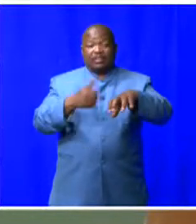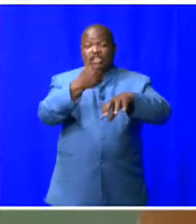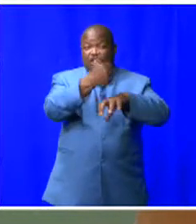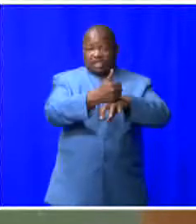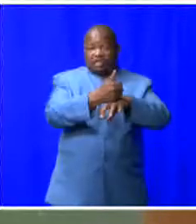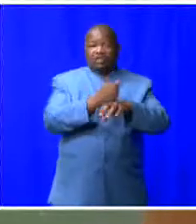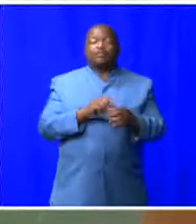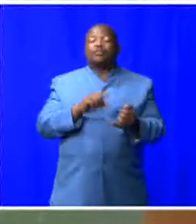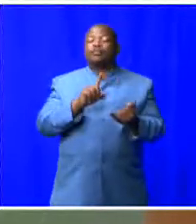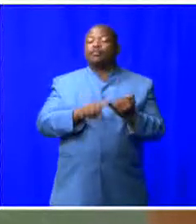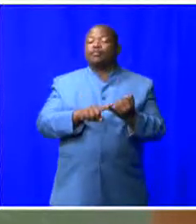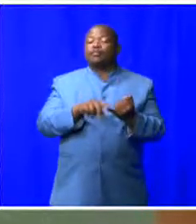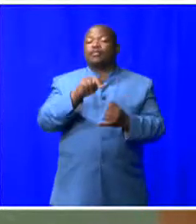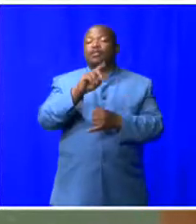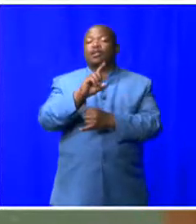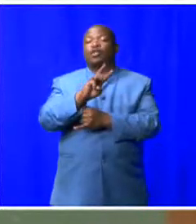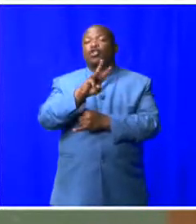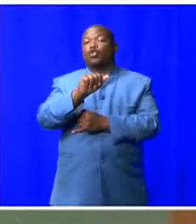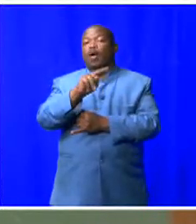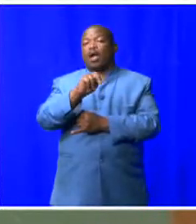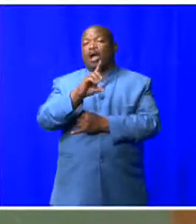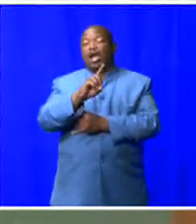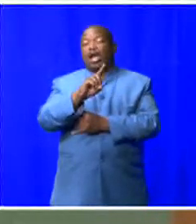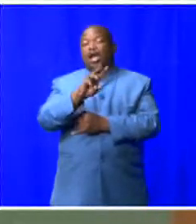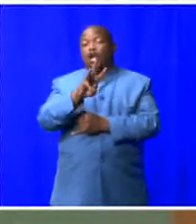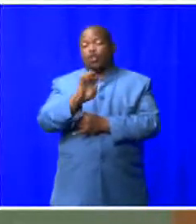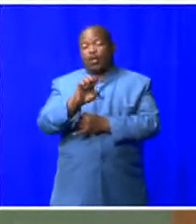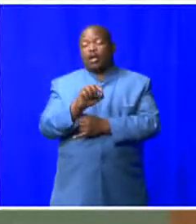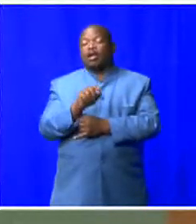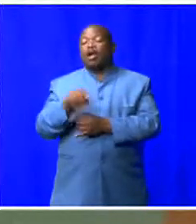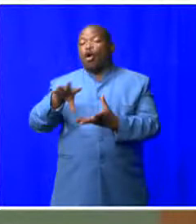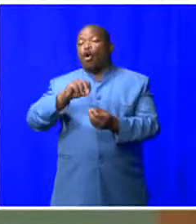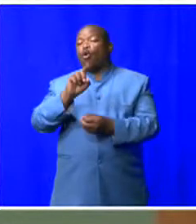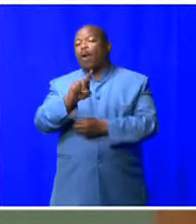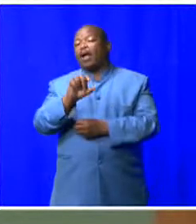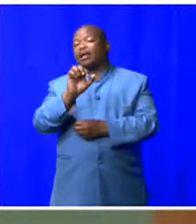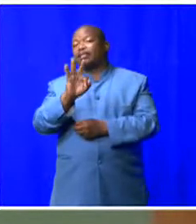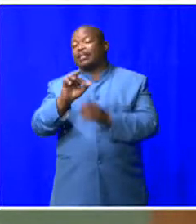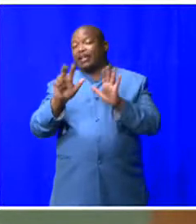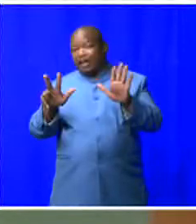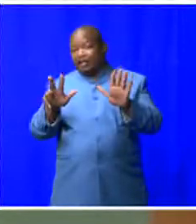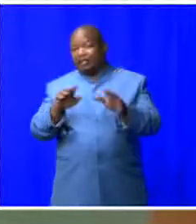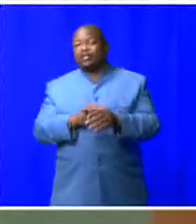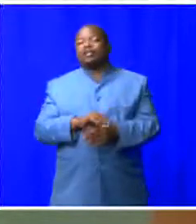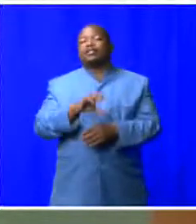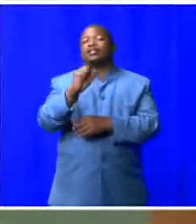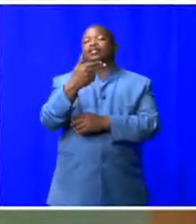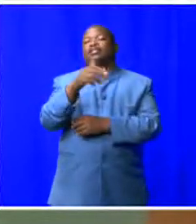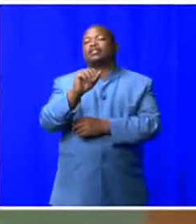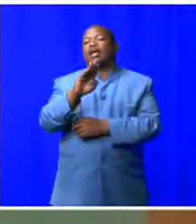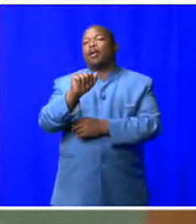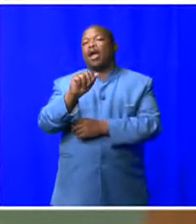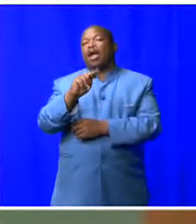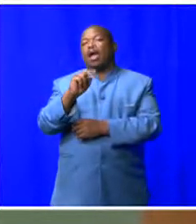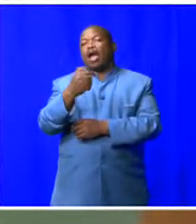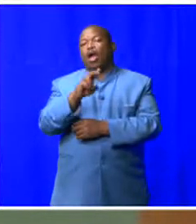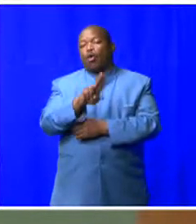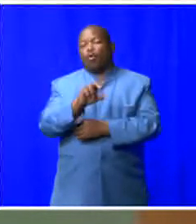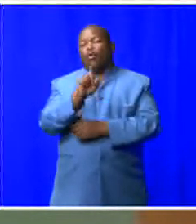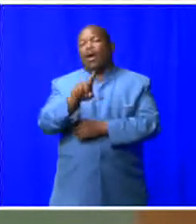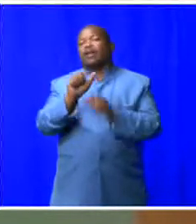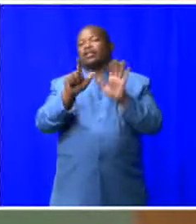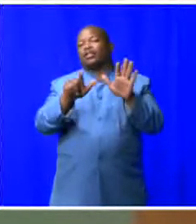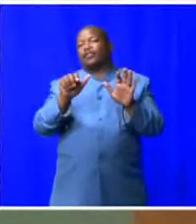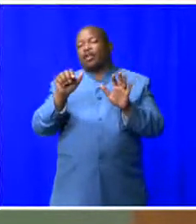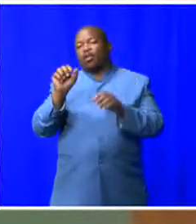la 138 ukhona shaba ngupole lothole emavoti la 171 dlamini ndumiso yenothole lalikhulu nema amashumi